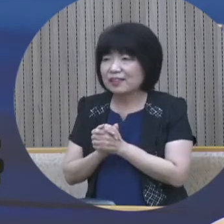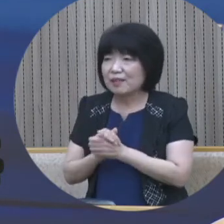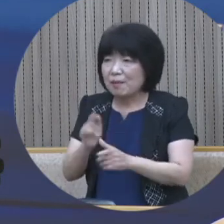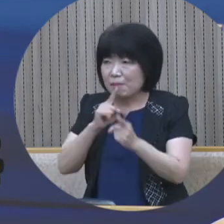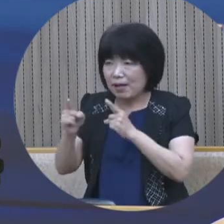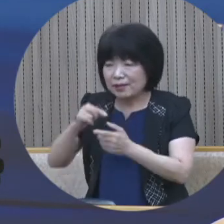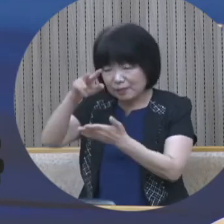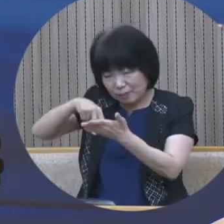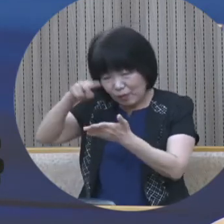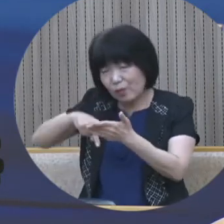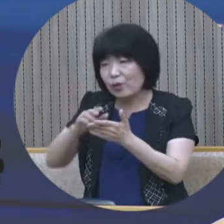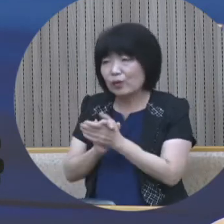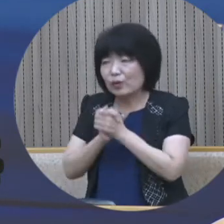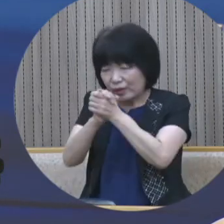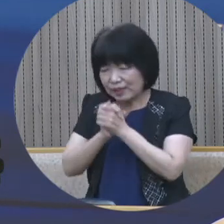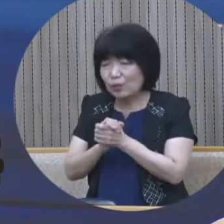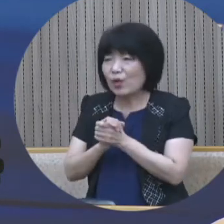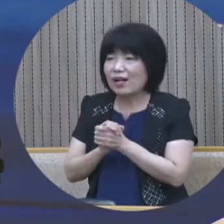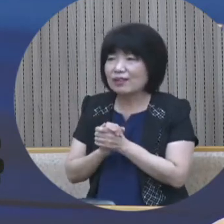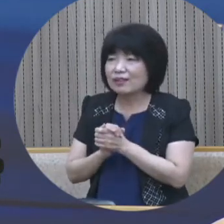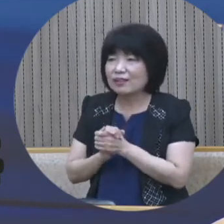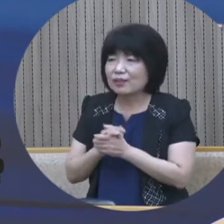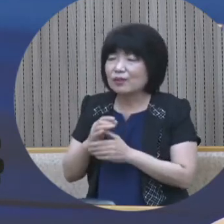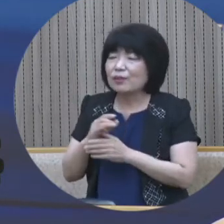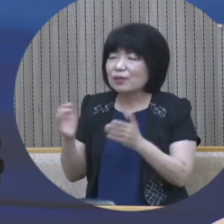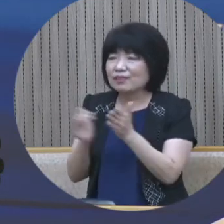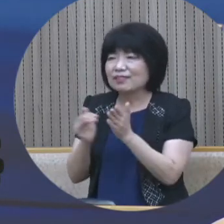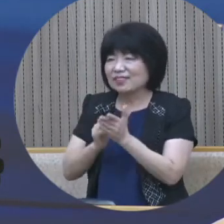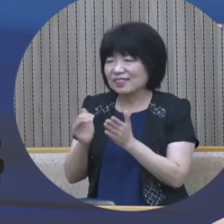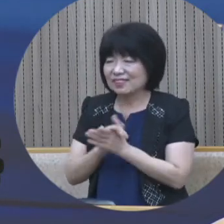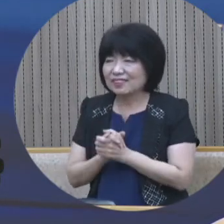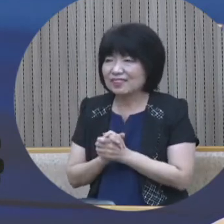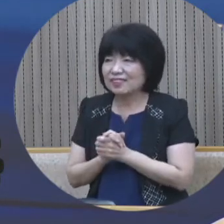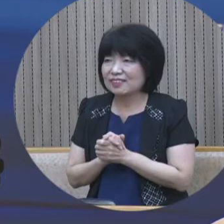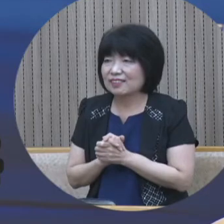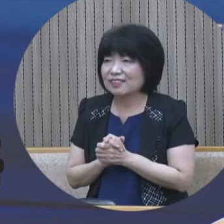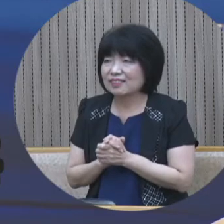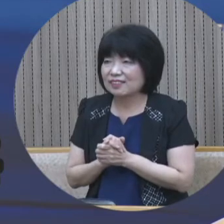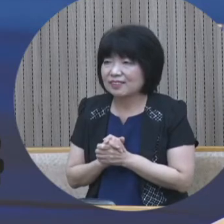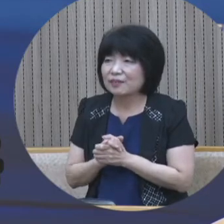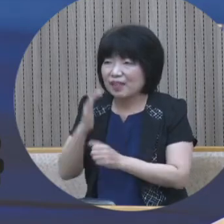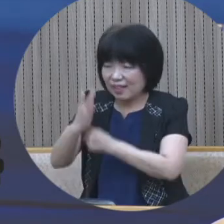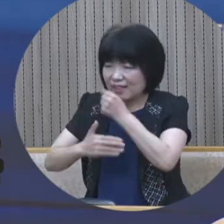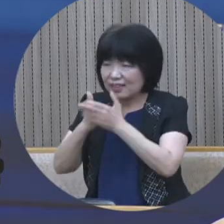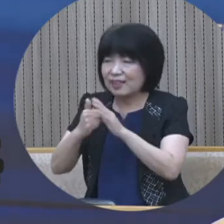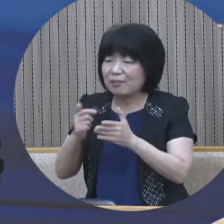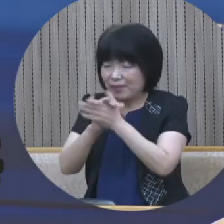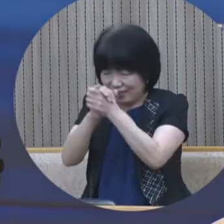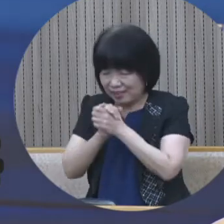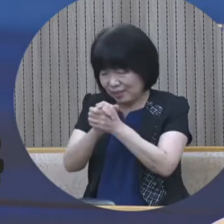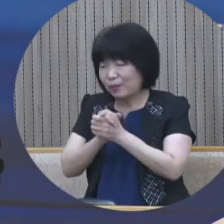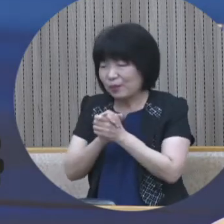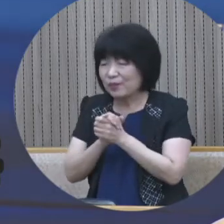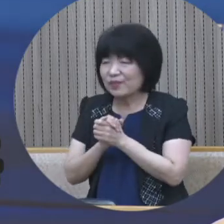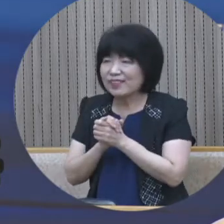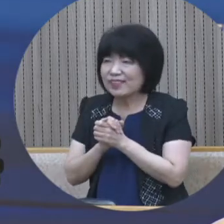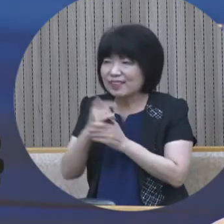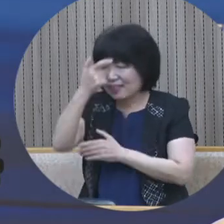말씀 보고 기도하고 이것밖에 더 있어요? 그러니까 하나님 앞에 기도하는 거야.